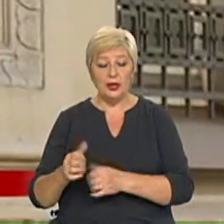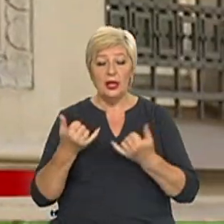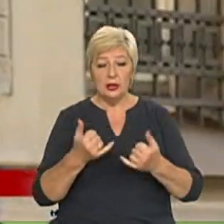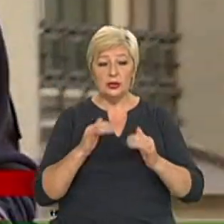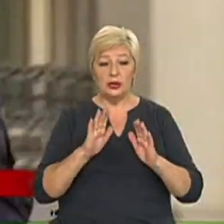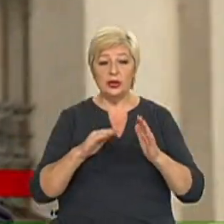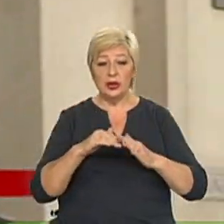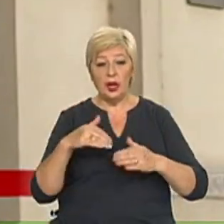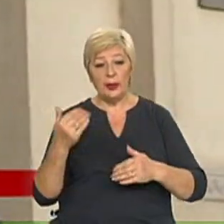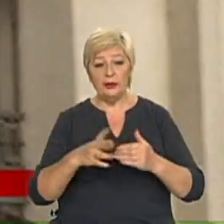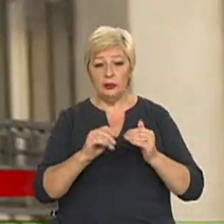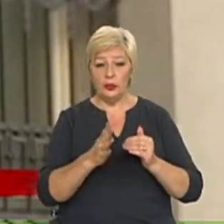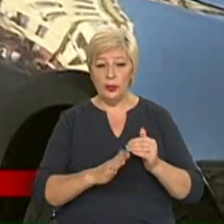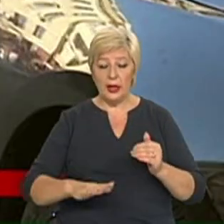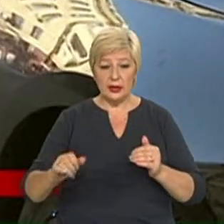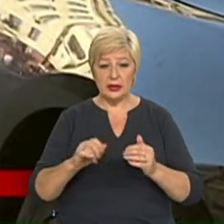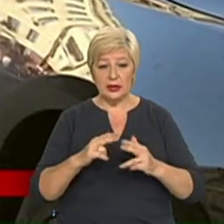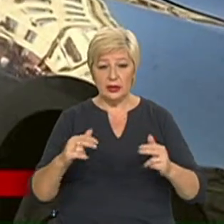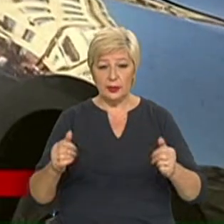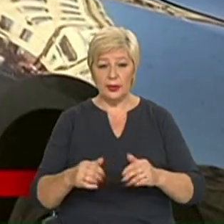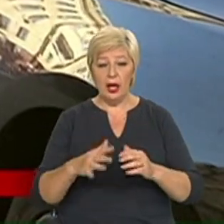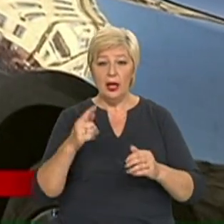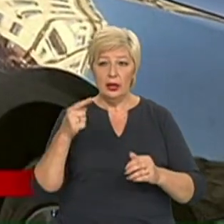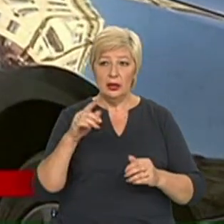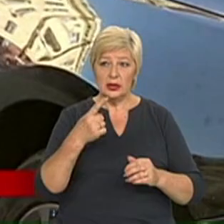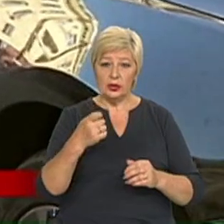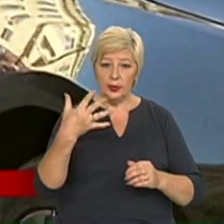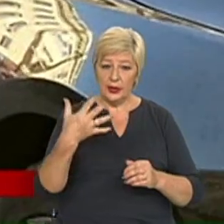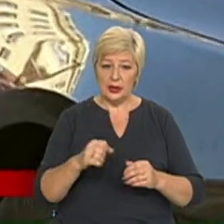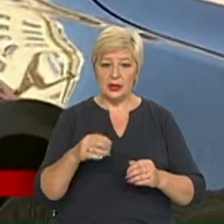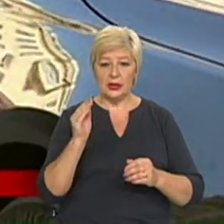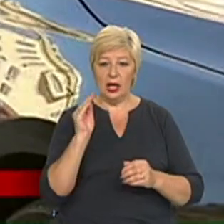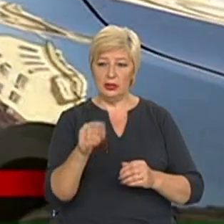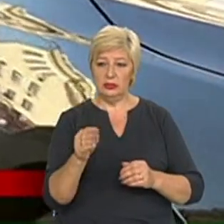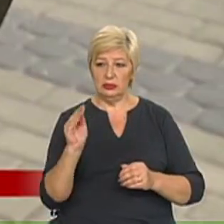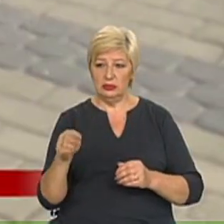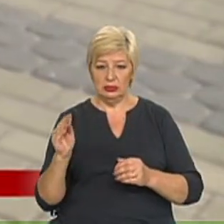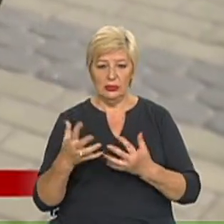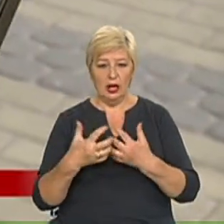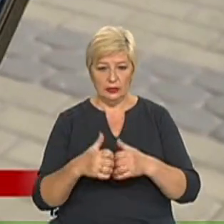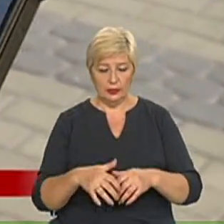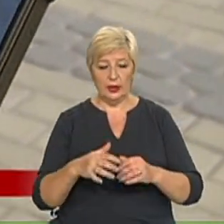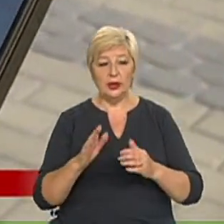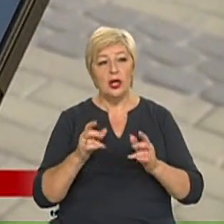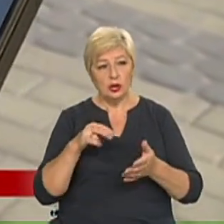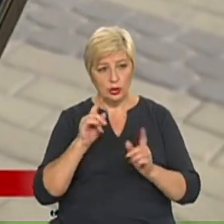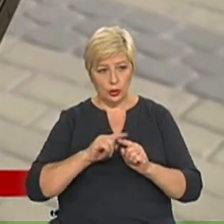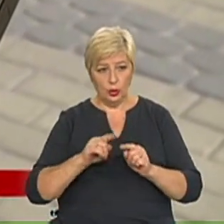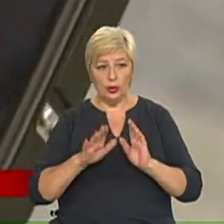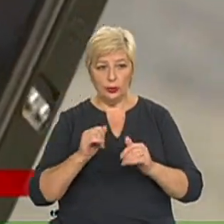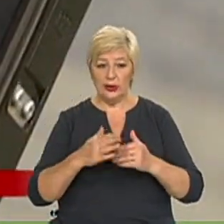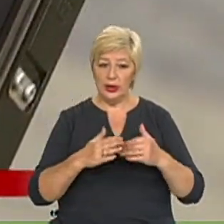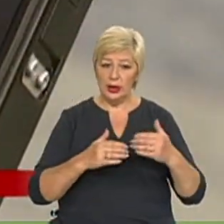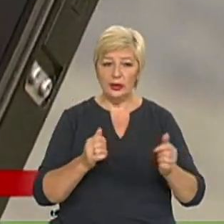на правому березі Дніпра 150 паркоматів. Незабаром їх встановлять і на лівому, де найбільше